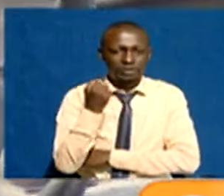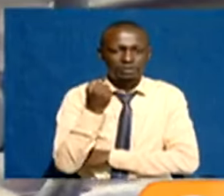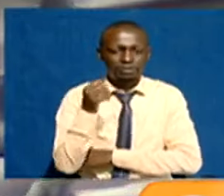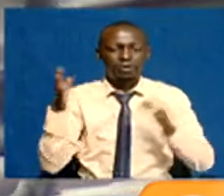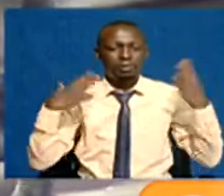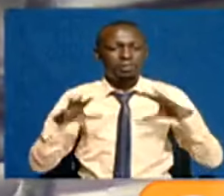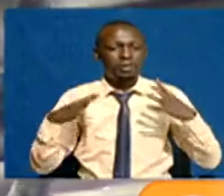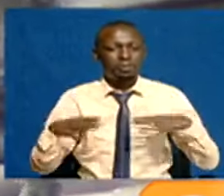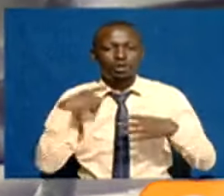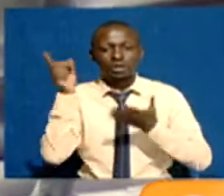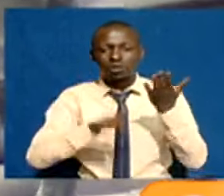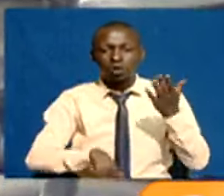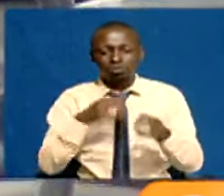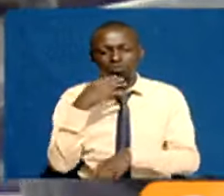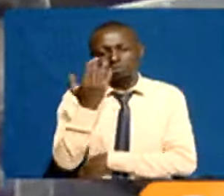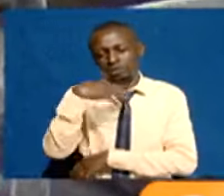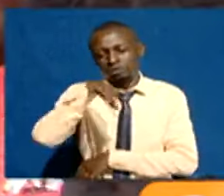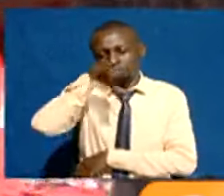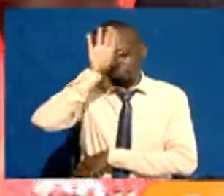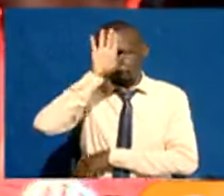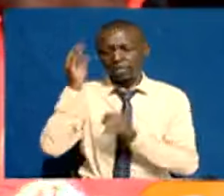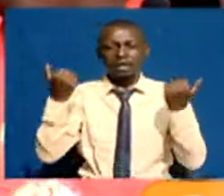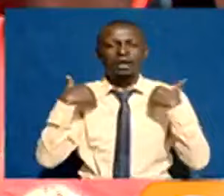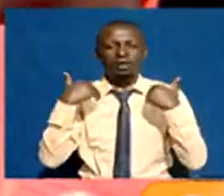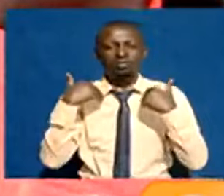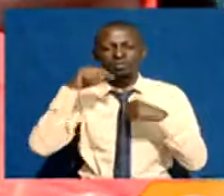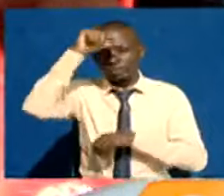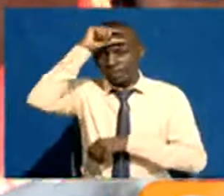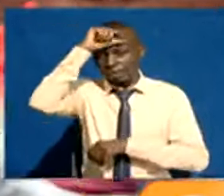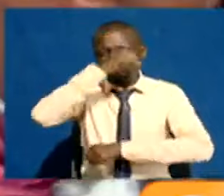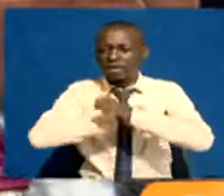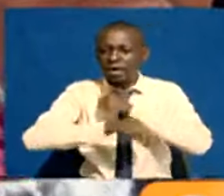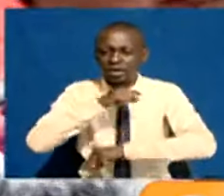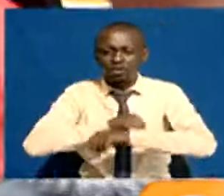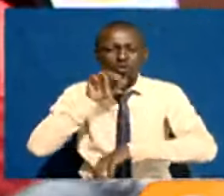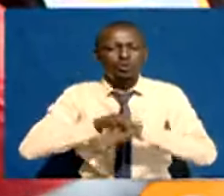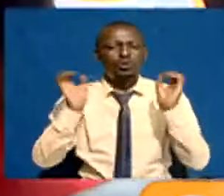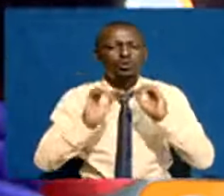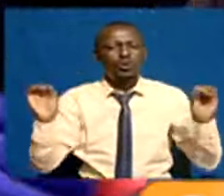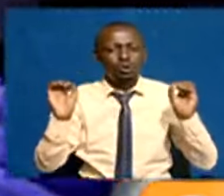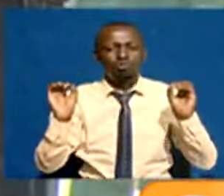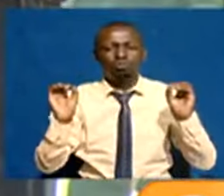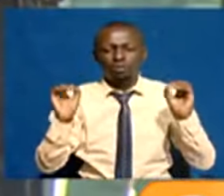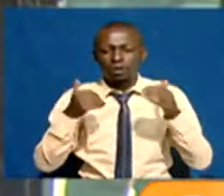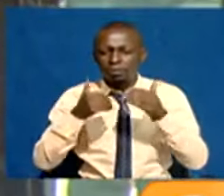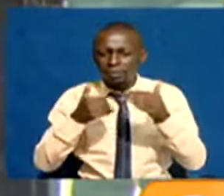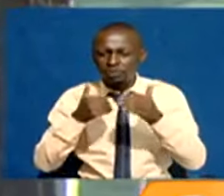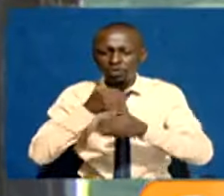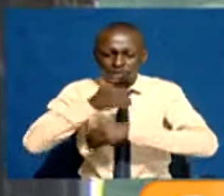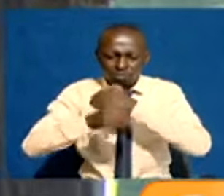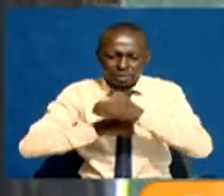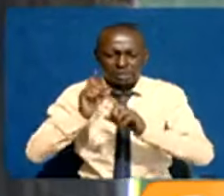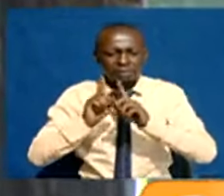Residents have voiced the frustration, attributing the tragedy to government neglect in fully demolishing marked structures, leaving the